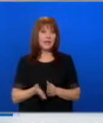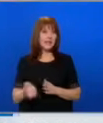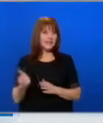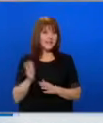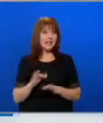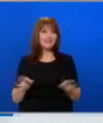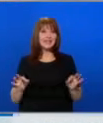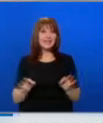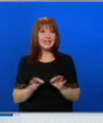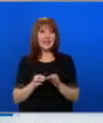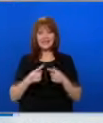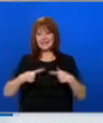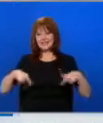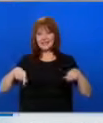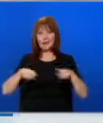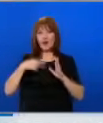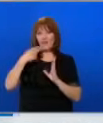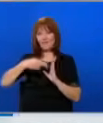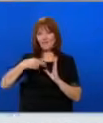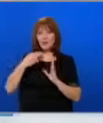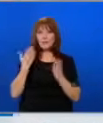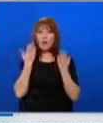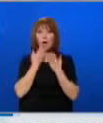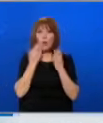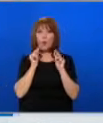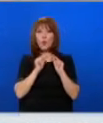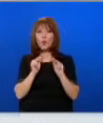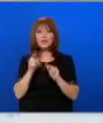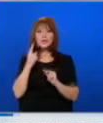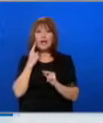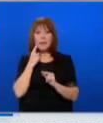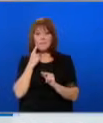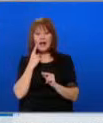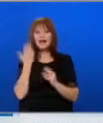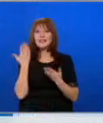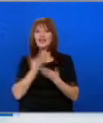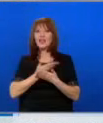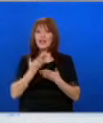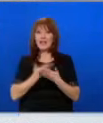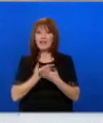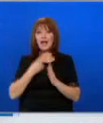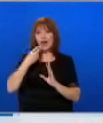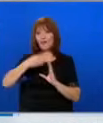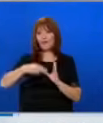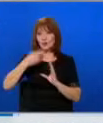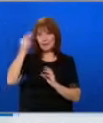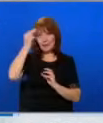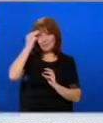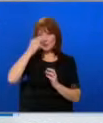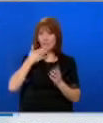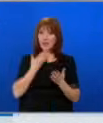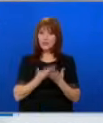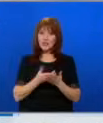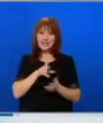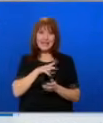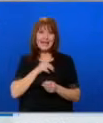След фестивалните салони, филмът «Уроците на блага» вече и на екраните на кината в цялата страна. Филмът, който е българското предложение за